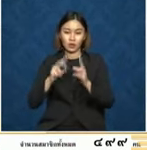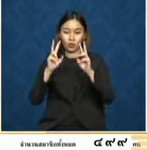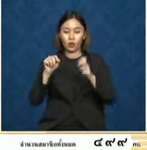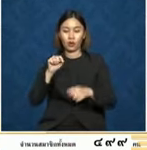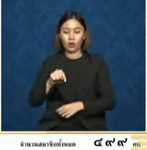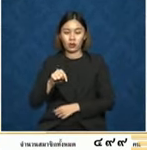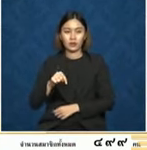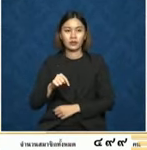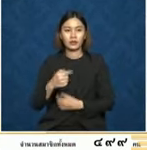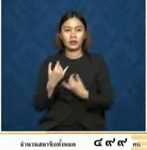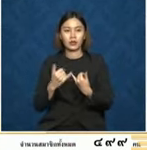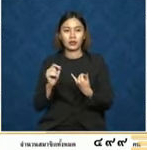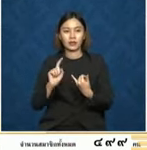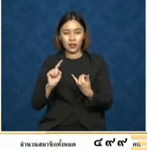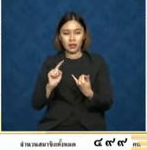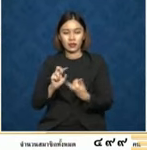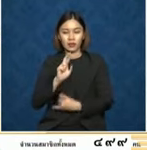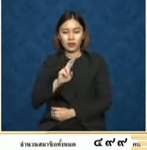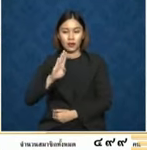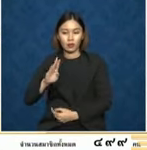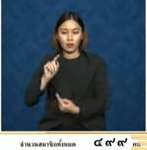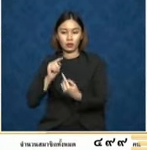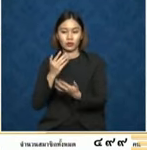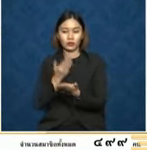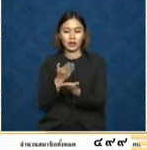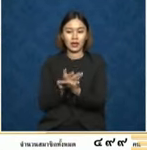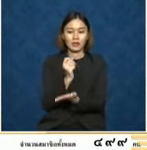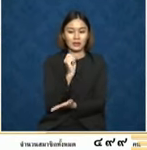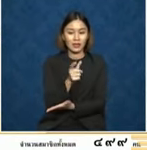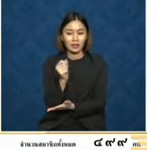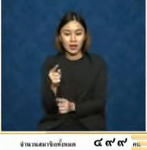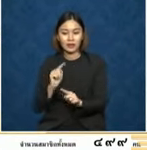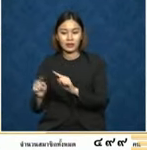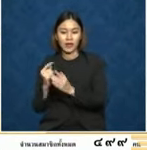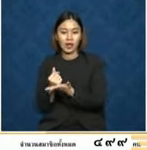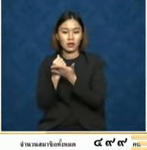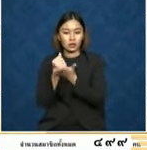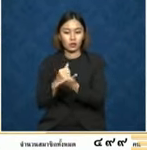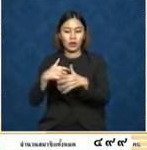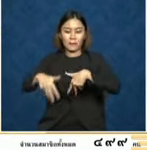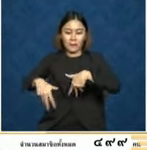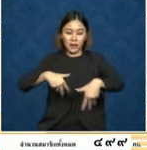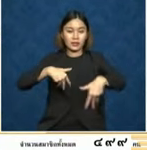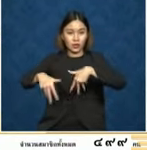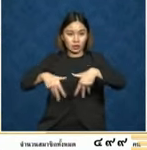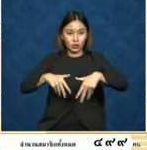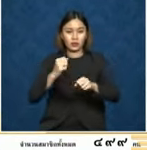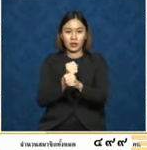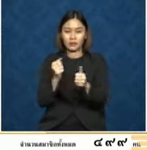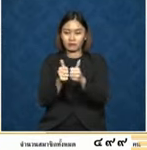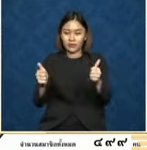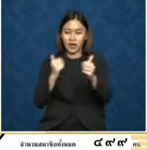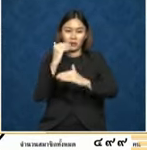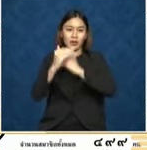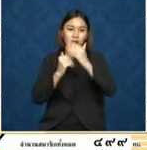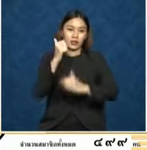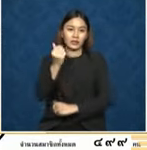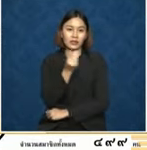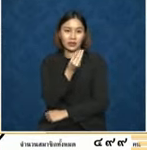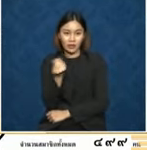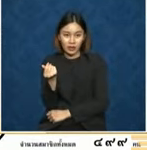ำลังจะทำให้ระบบนะครับในการใช้เงินในการที่จะช่วยเหลือพี่น้องประชาชนทำได้ดีขึ้นทำได้รวด